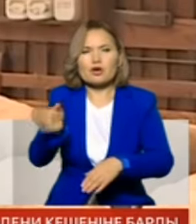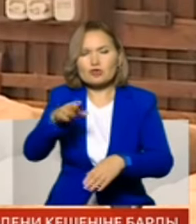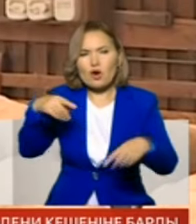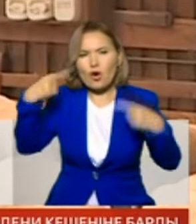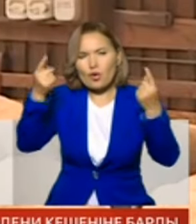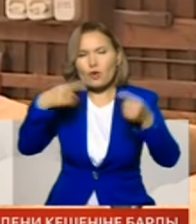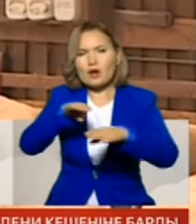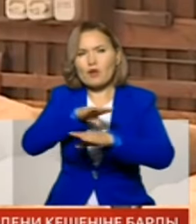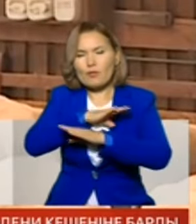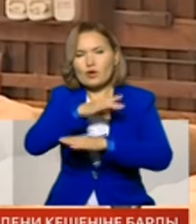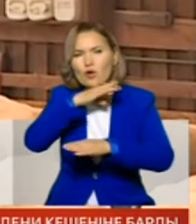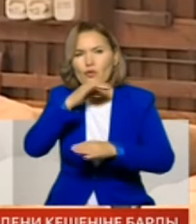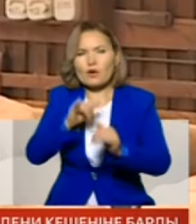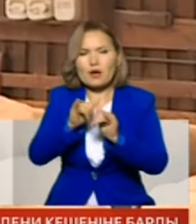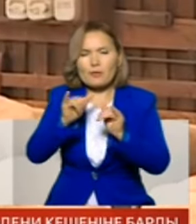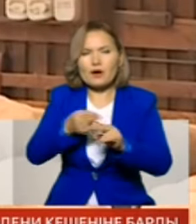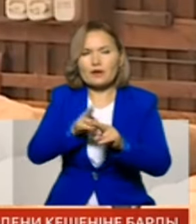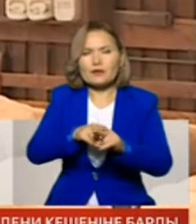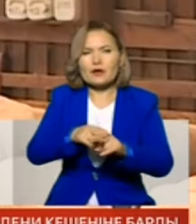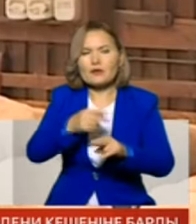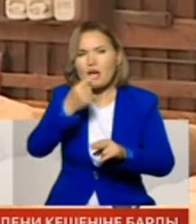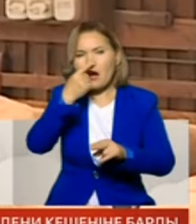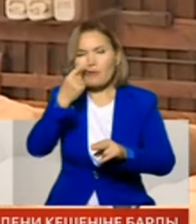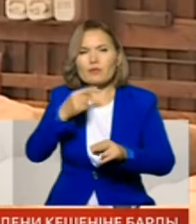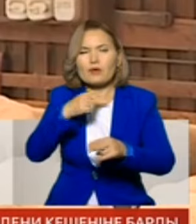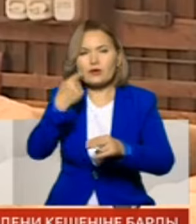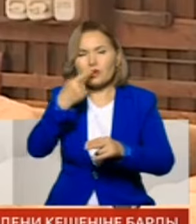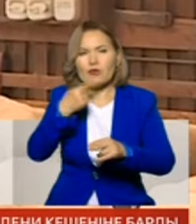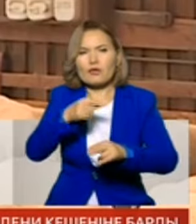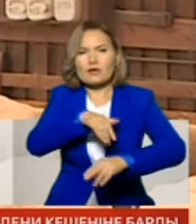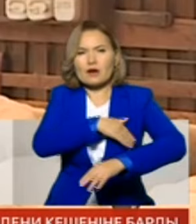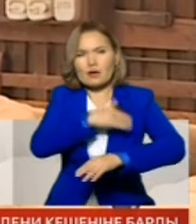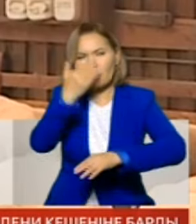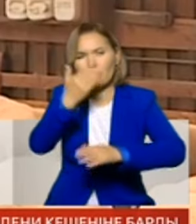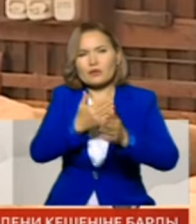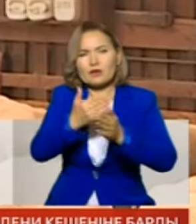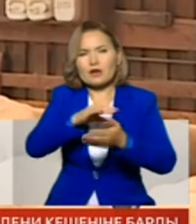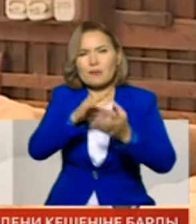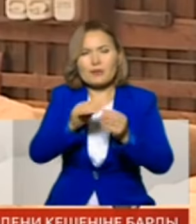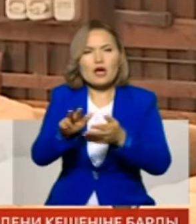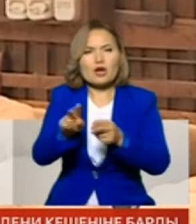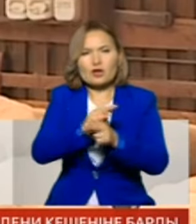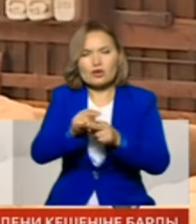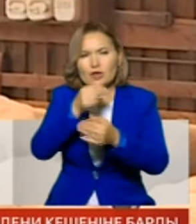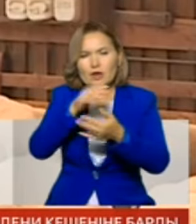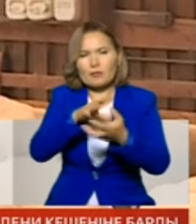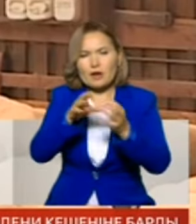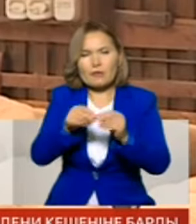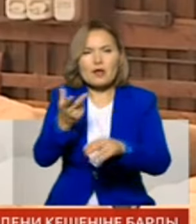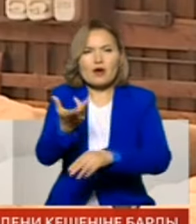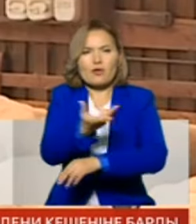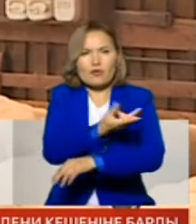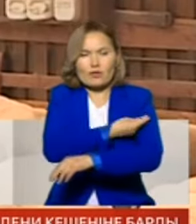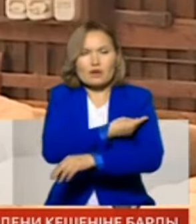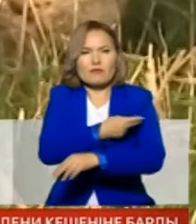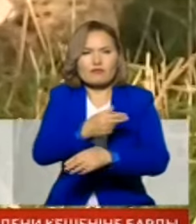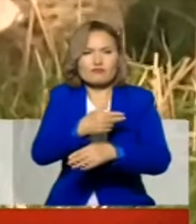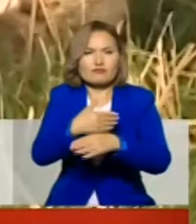Шығын бұдан да көп болады. Ауыз мұрын қуыстары жараланып, дене қызуы 40-тан асып барады. Қолымыздан ештеңе келмей тұр. Вакцина салдыруға енді